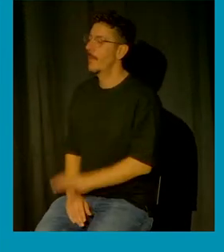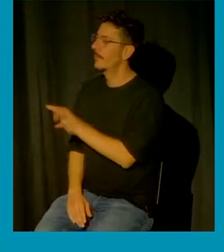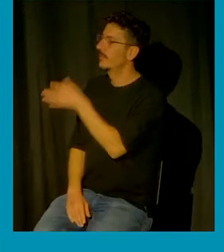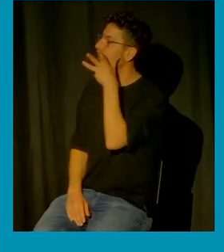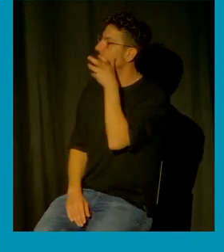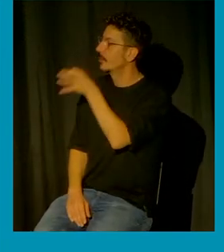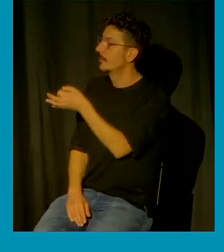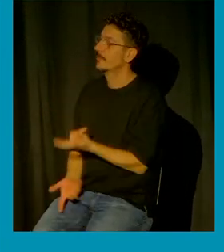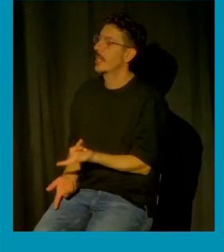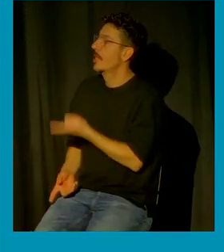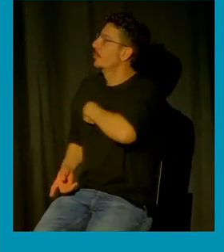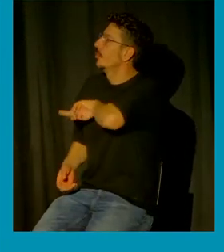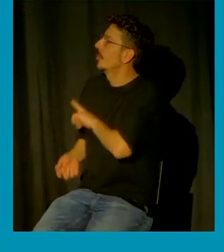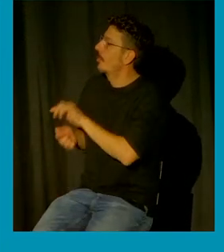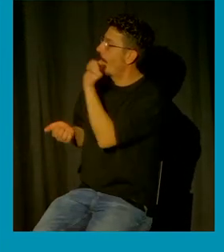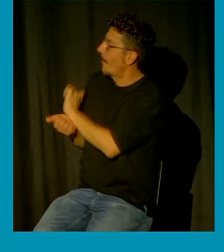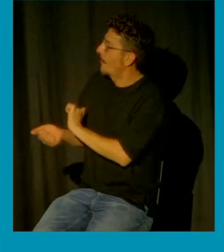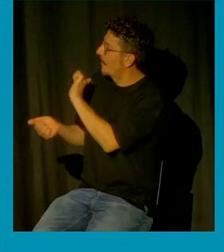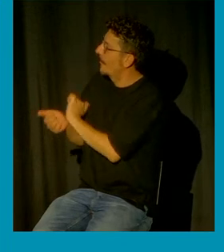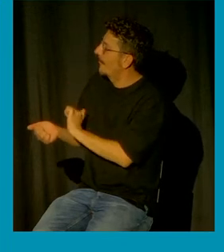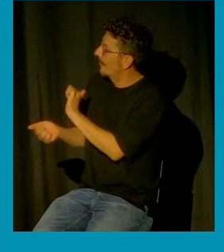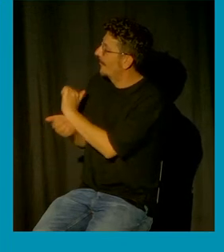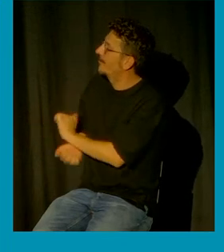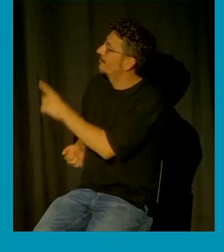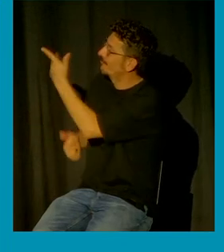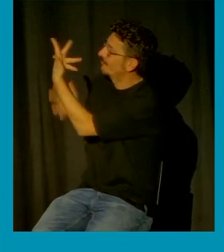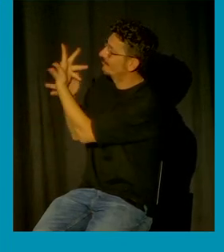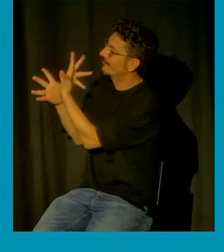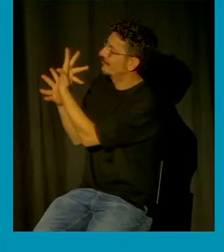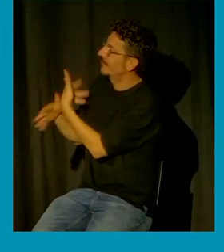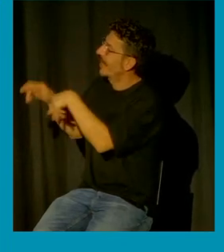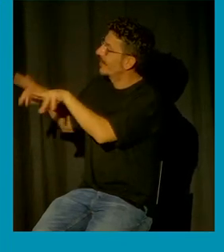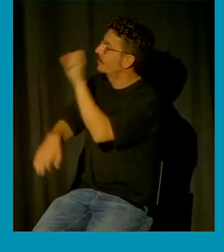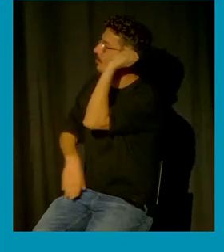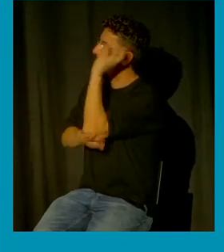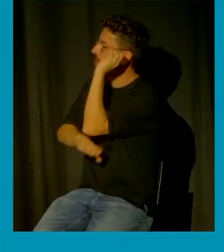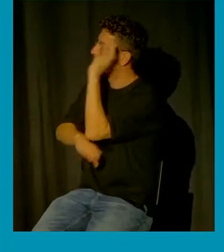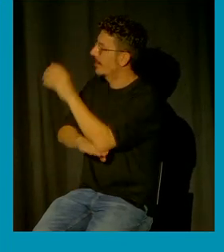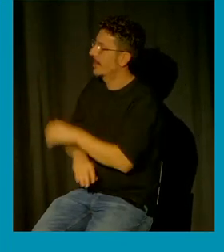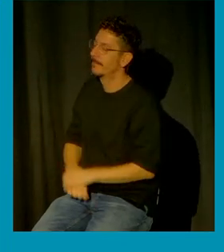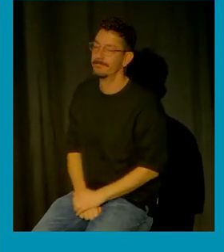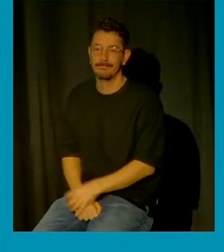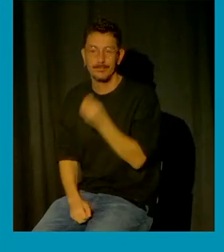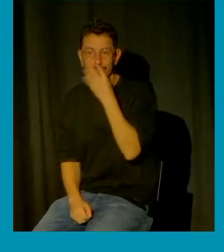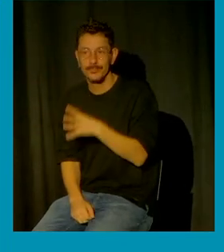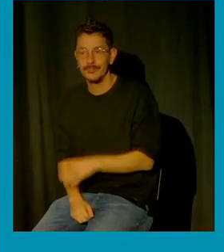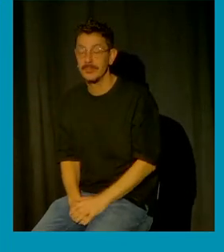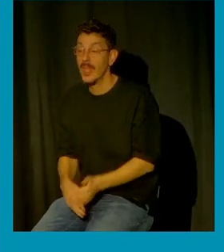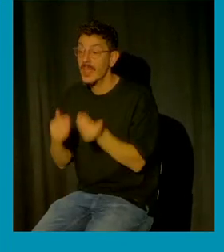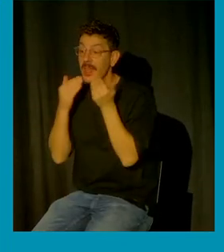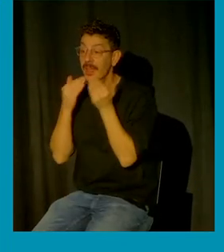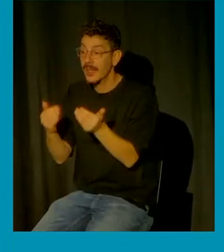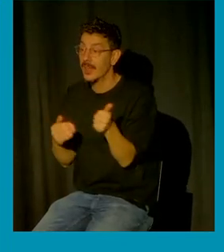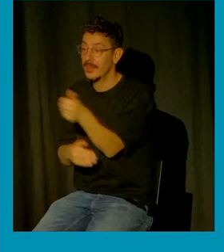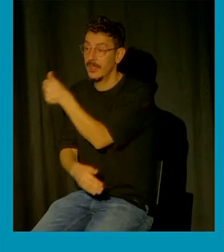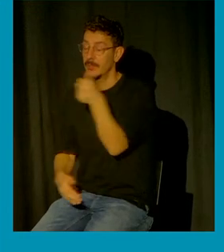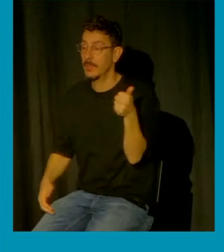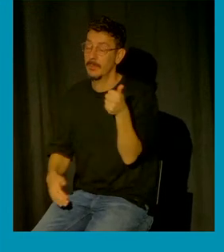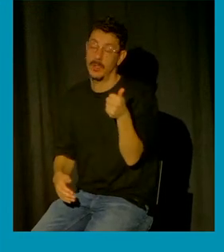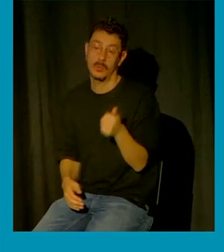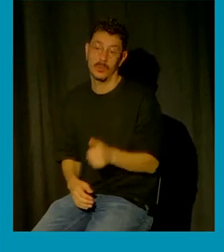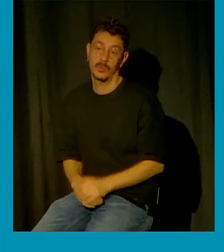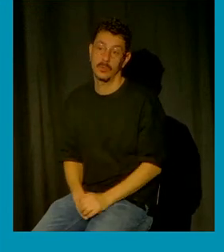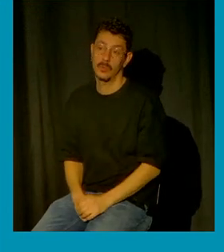deseando que nos que nos introduzcas tu ponencia muy bien muchas gracias bueno primero dar las gracias